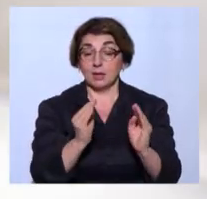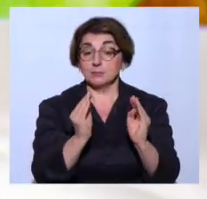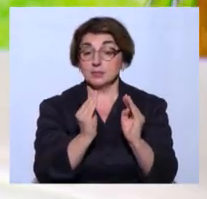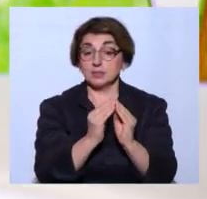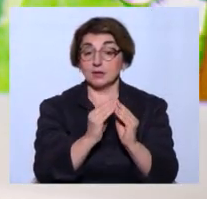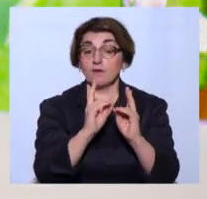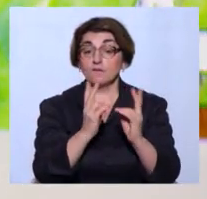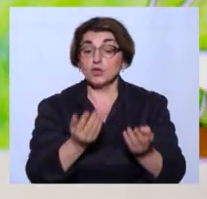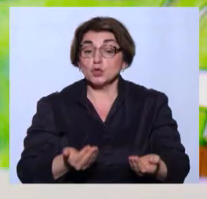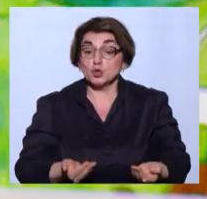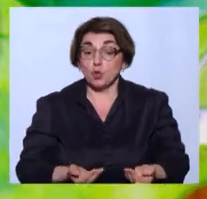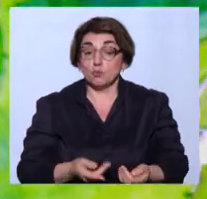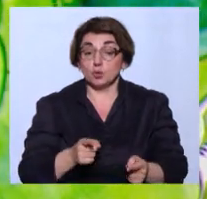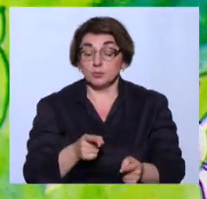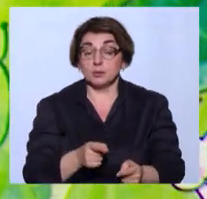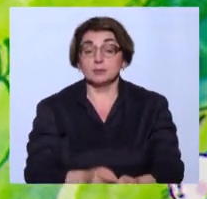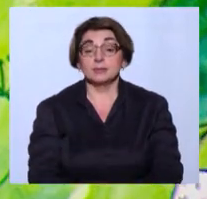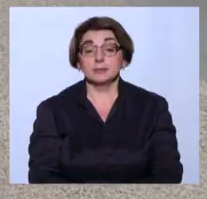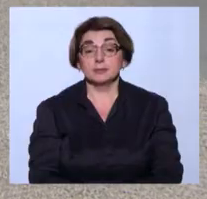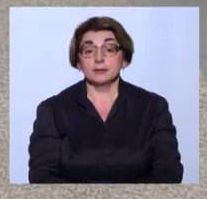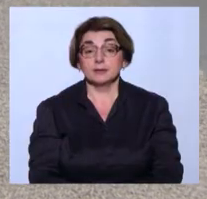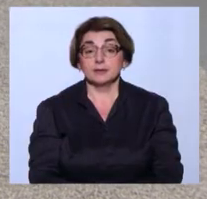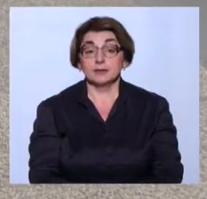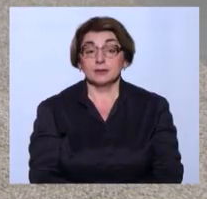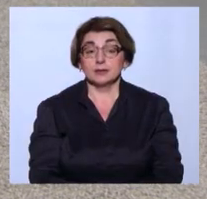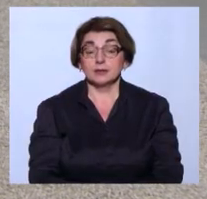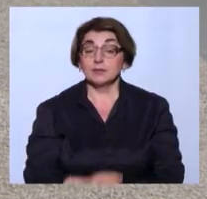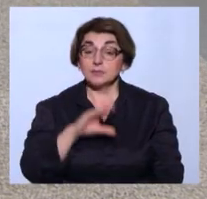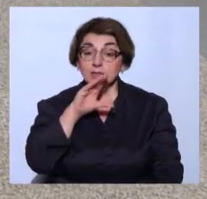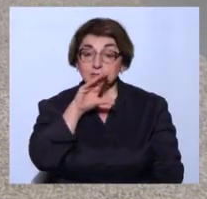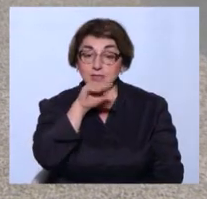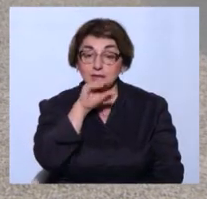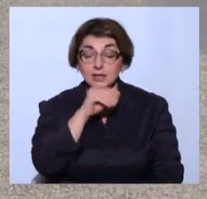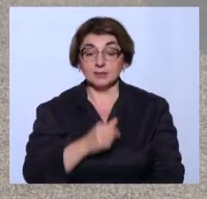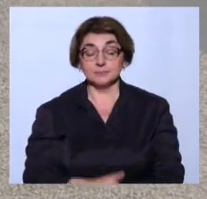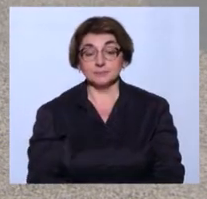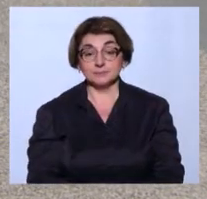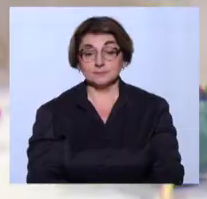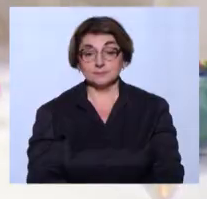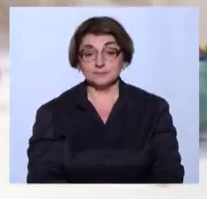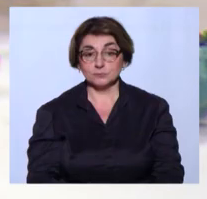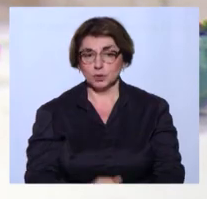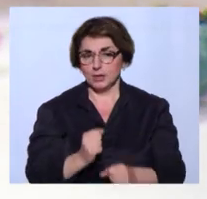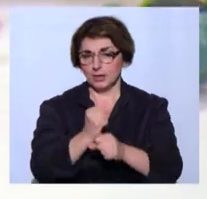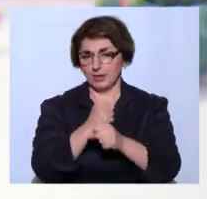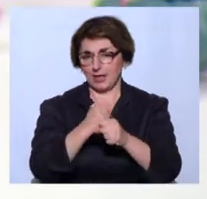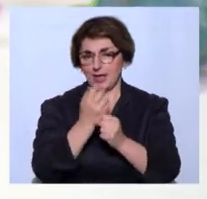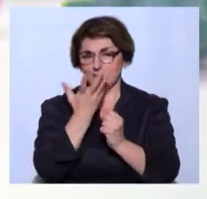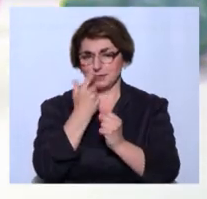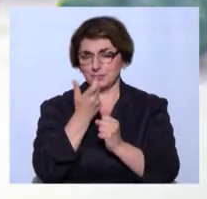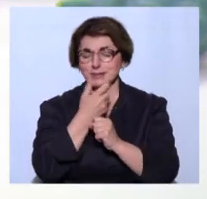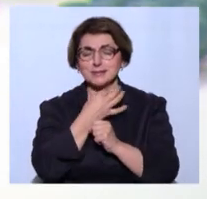სახლში, ვინ ცხოვრობდა იმ ფიგურებს. ძაღლი. ესეთი ყავისფერი საყვარელი